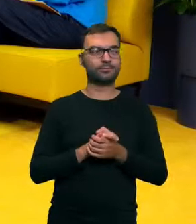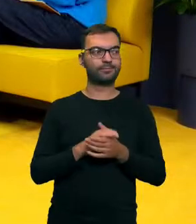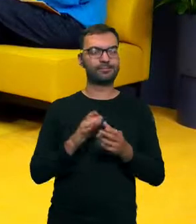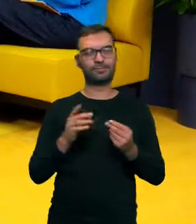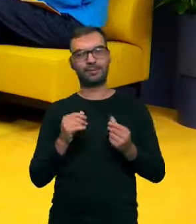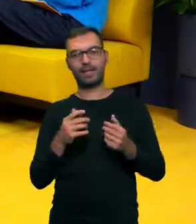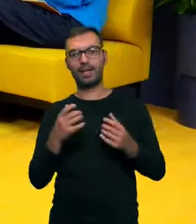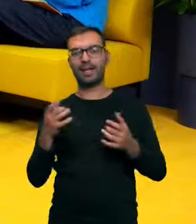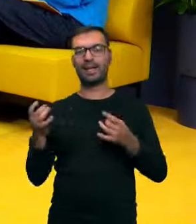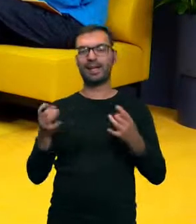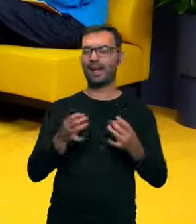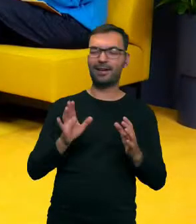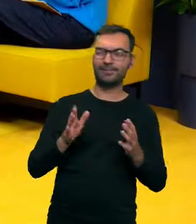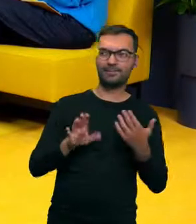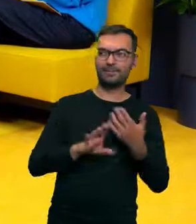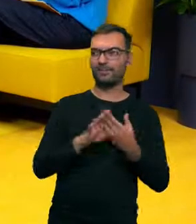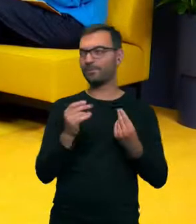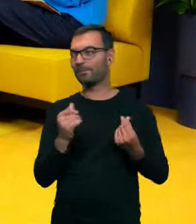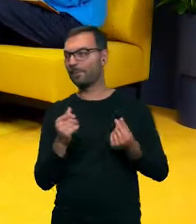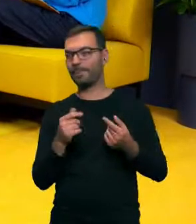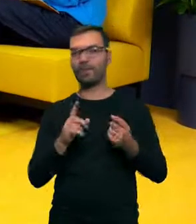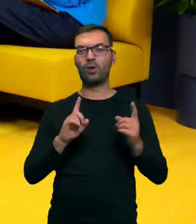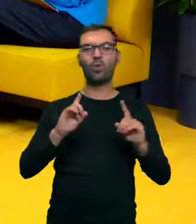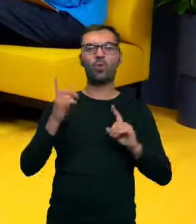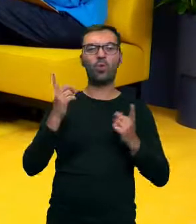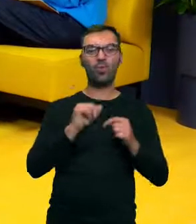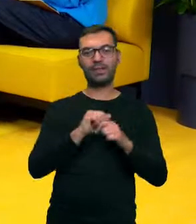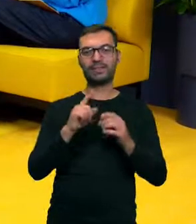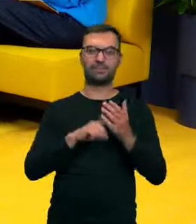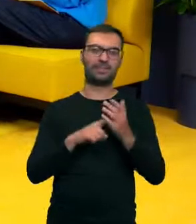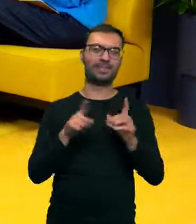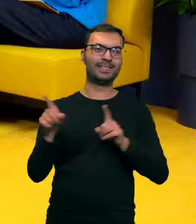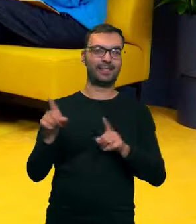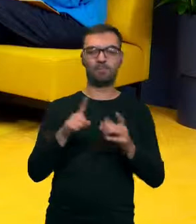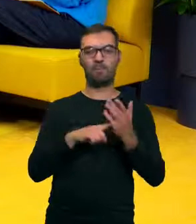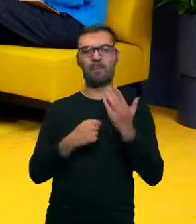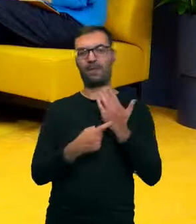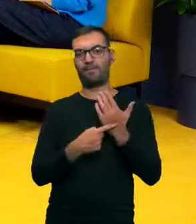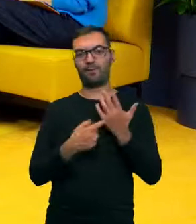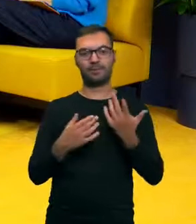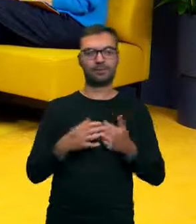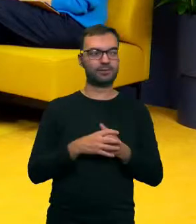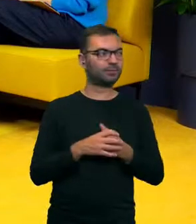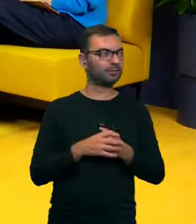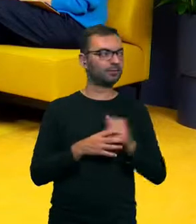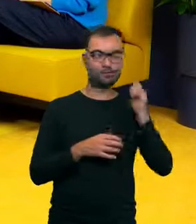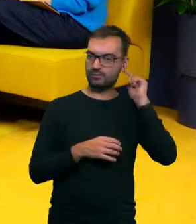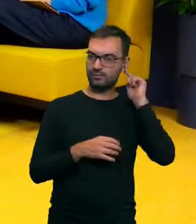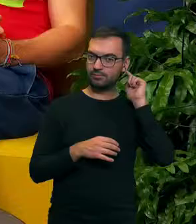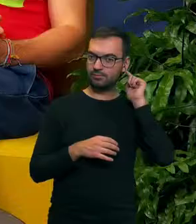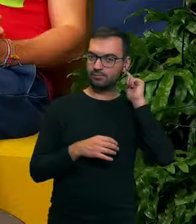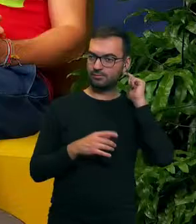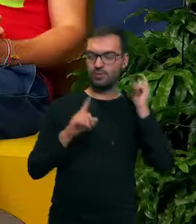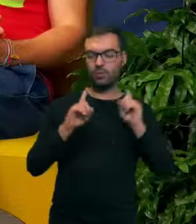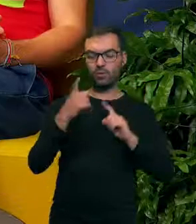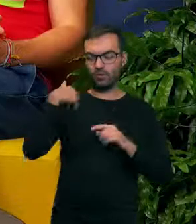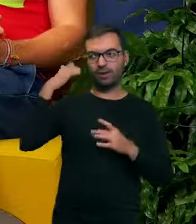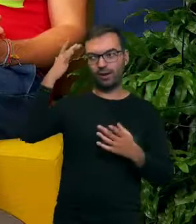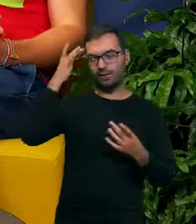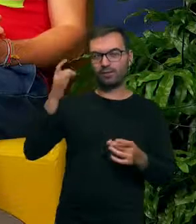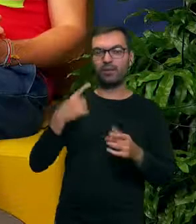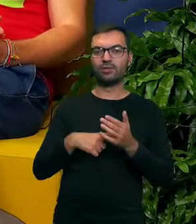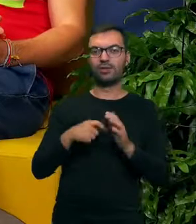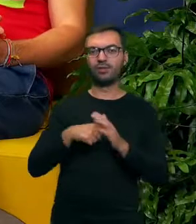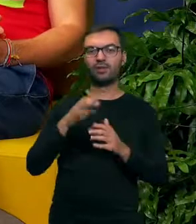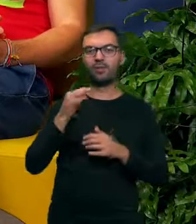nie tyle gra, co po prostu rzeczywiście ta kukła też pewnym symbolem jest, prawda? Jakaś taka wypchana postać. Tak, jak mówisz kukły, to mi się od razu ostatni film